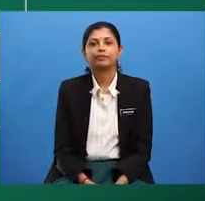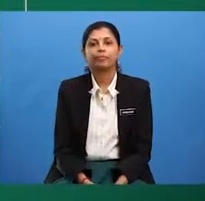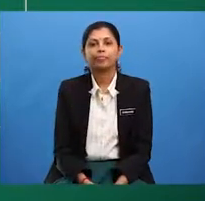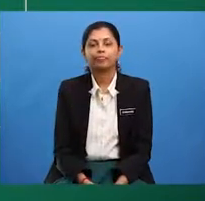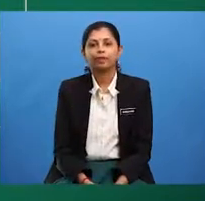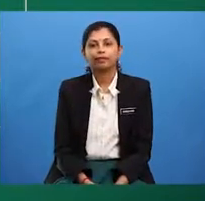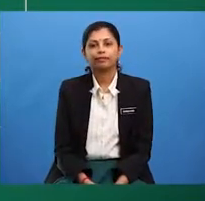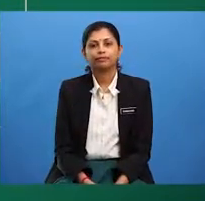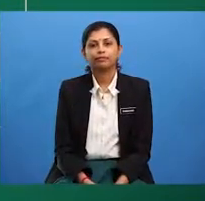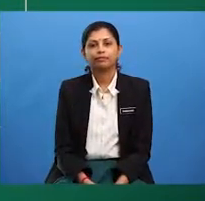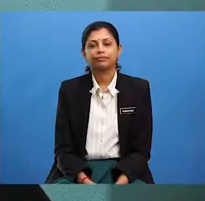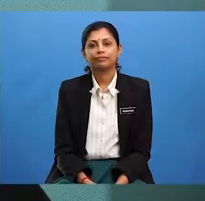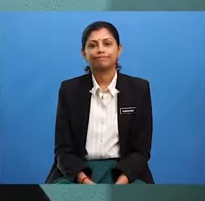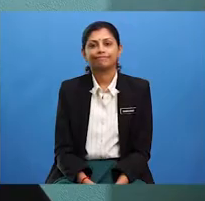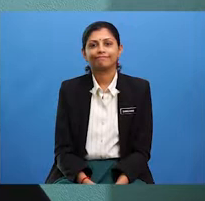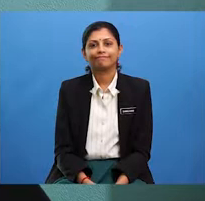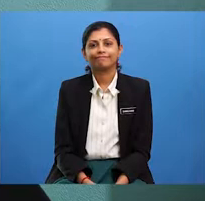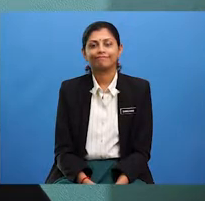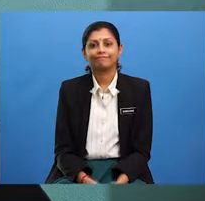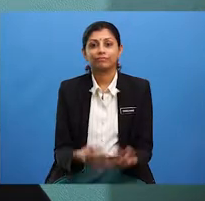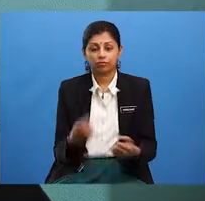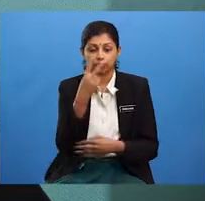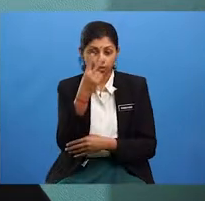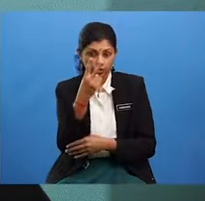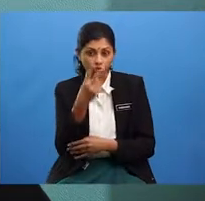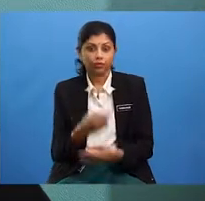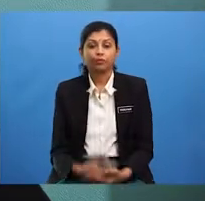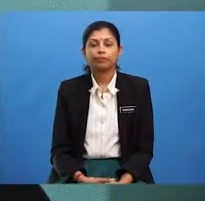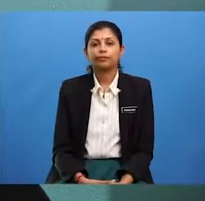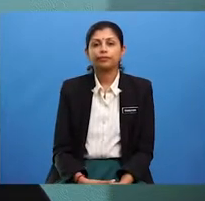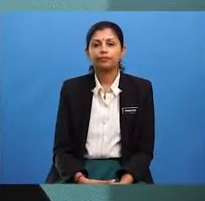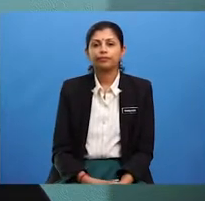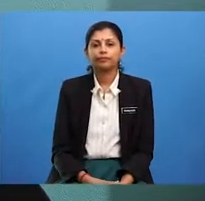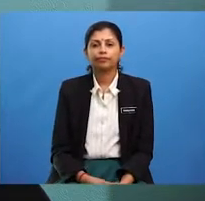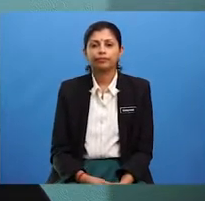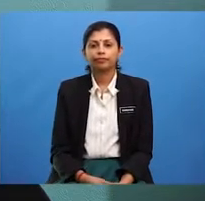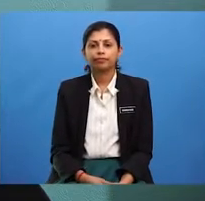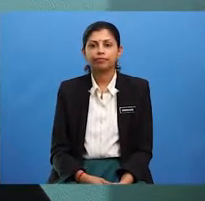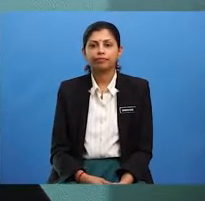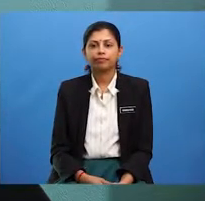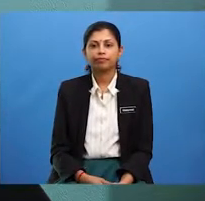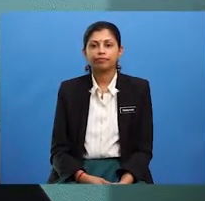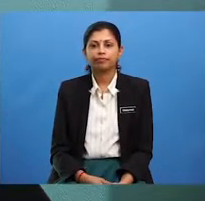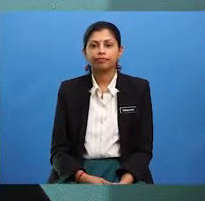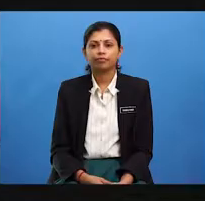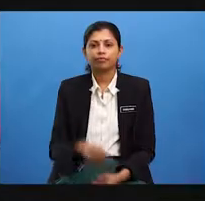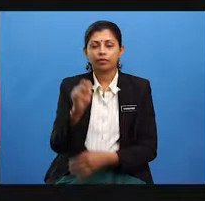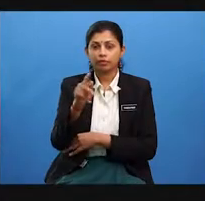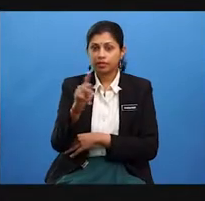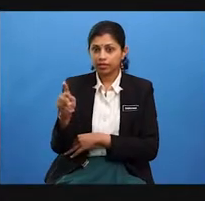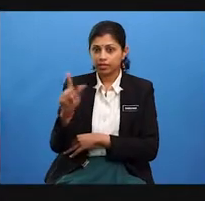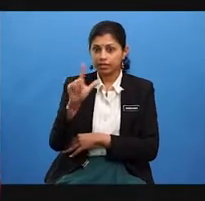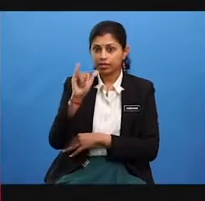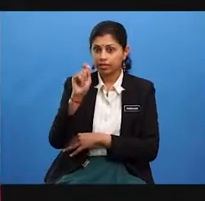disediakan. Mari kita uji sekarang. Sebelum kita mulakan, kita pastikan litar kita